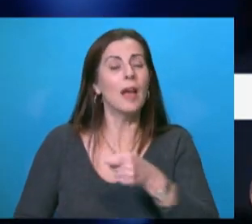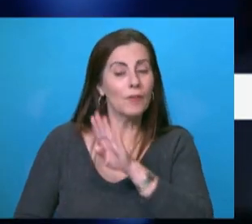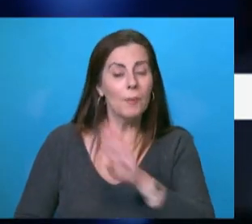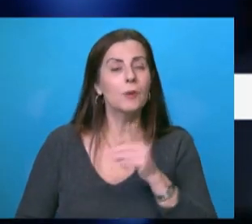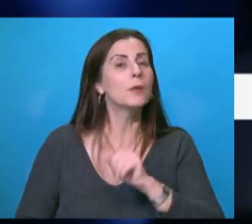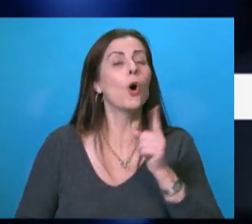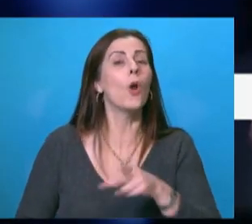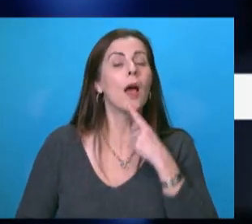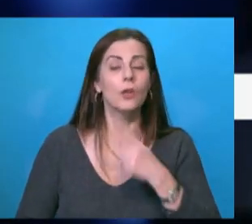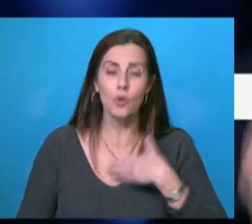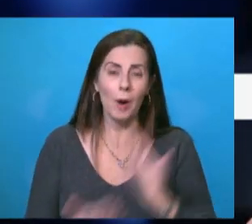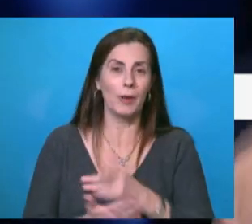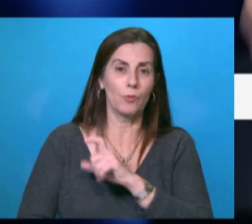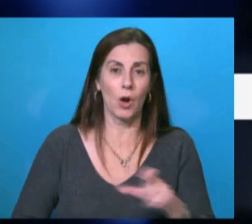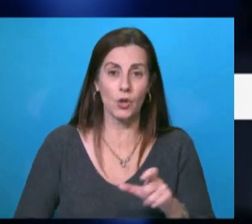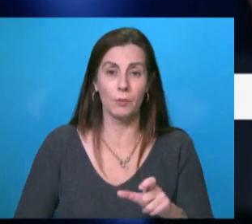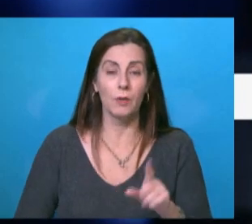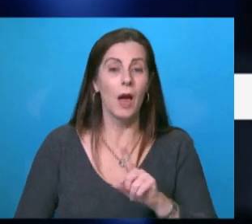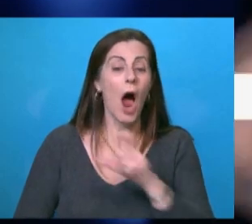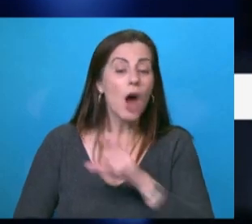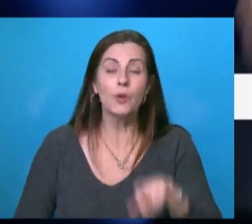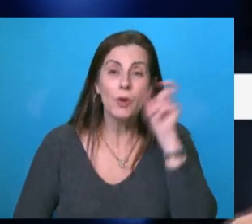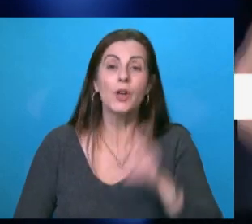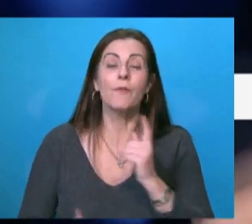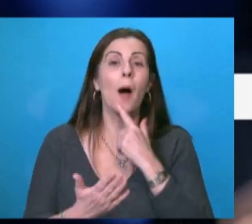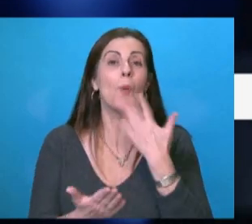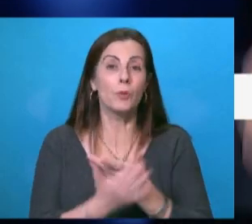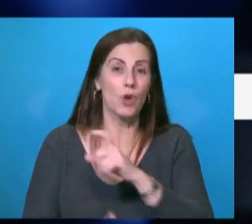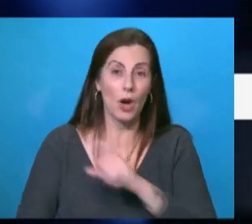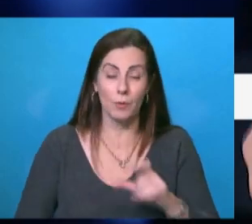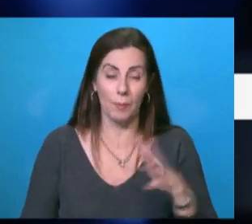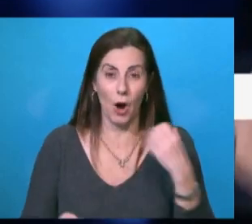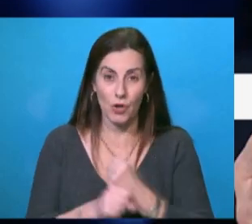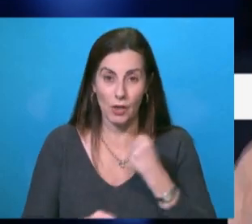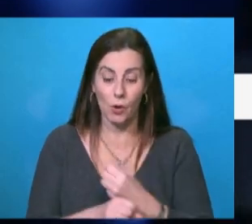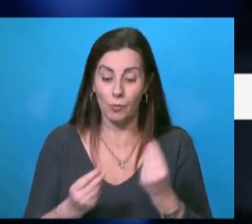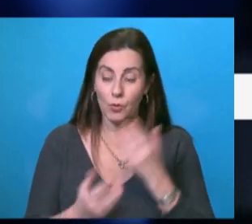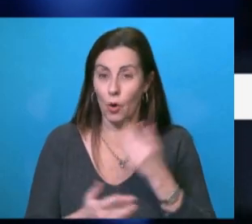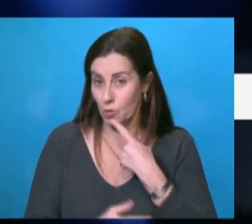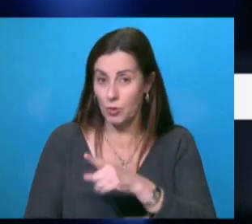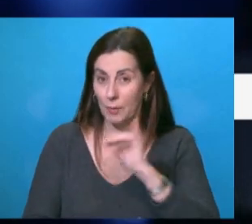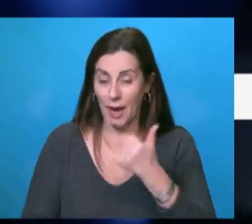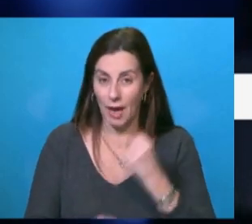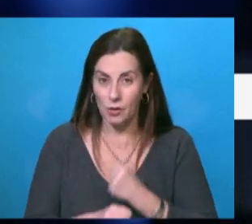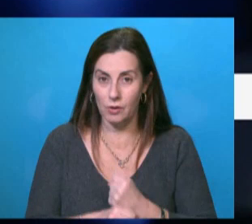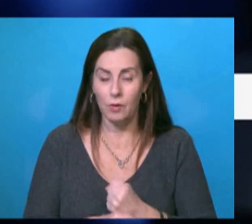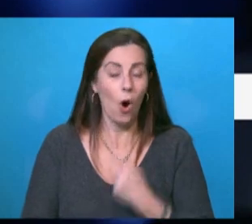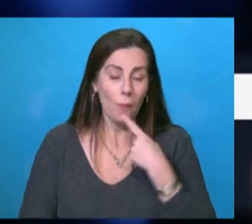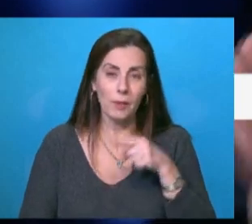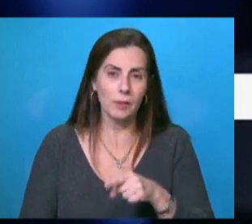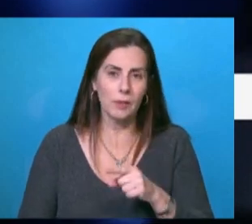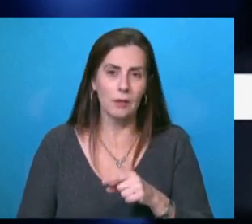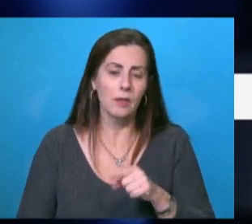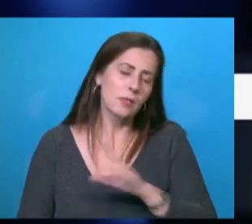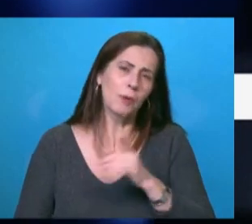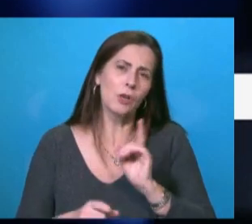שמודה באשמה, אשמים, אנשים שמודים במה שעשו, בדברים שמיוחסים להם, טוענים, זה קו ההגנה שלהם,